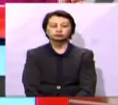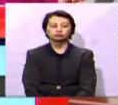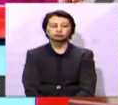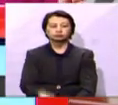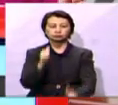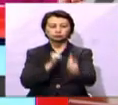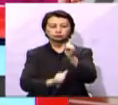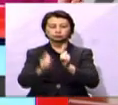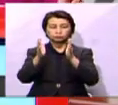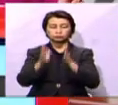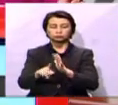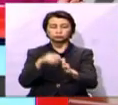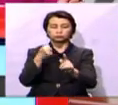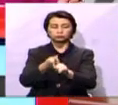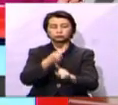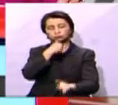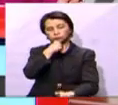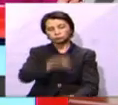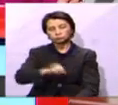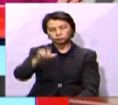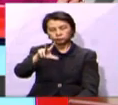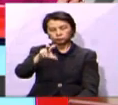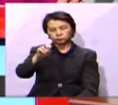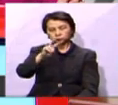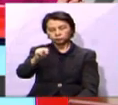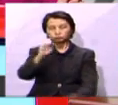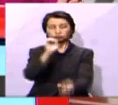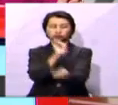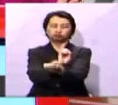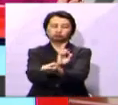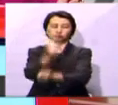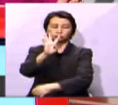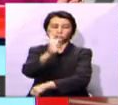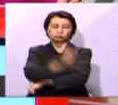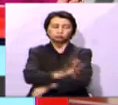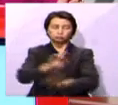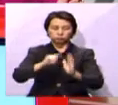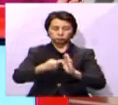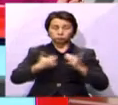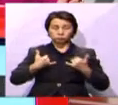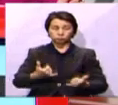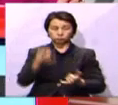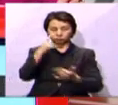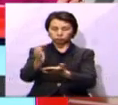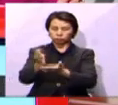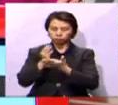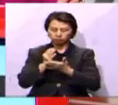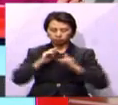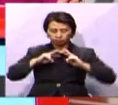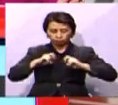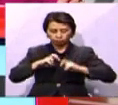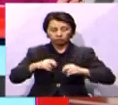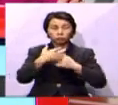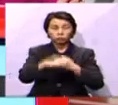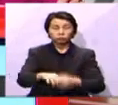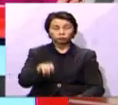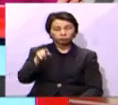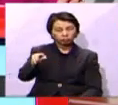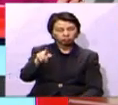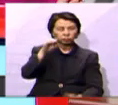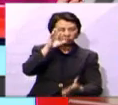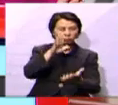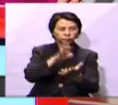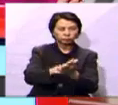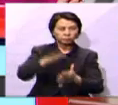Pelakon dan pengarah filem berusia sekitar 30-an direman 4 hari bermula hari ini bagi membantu siasatan selepas